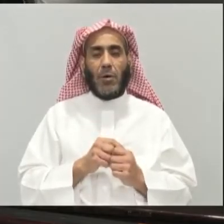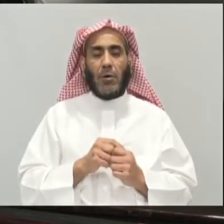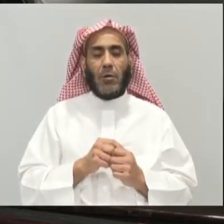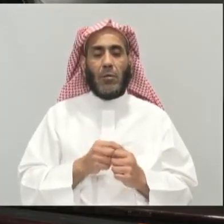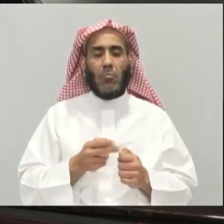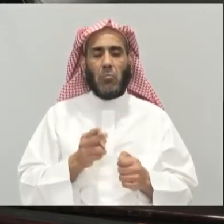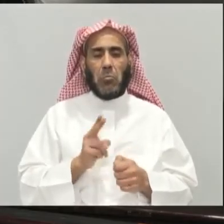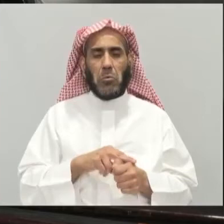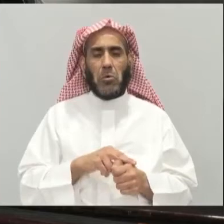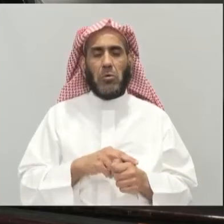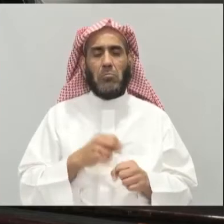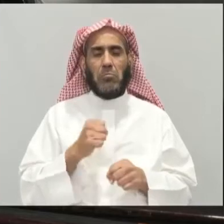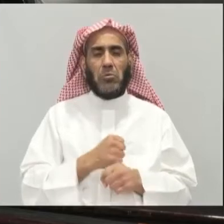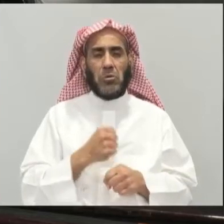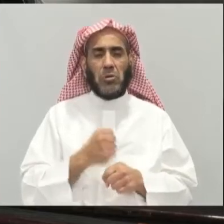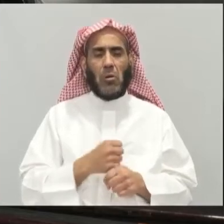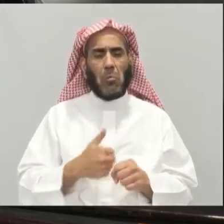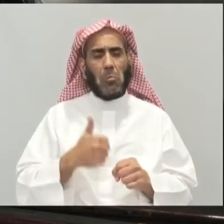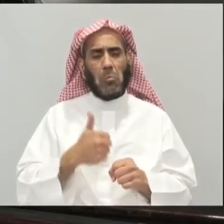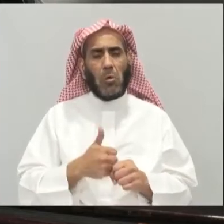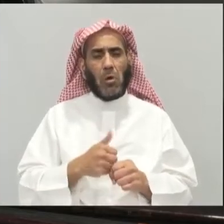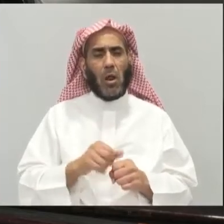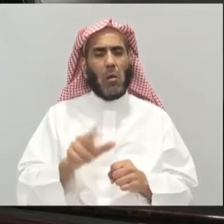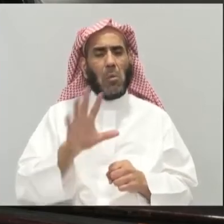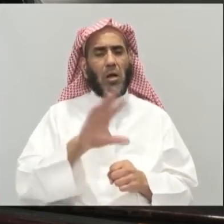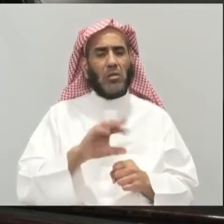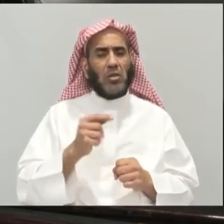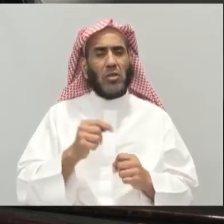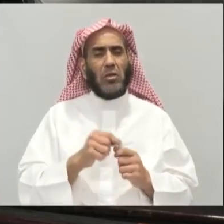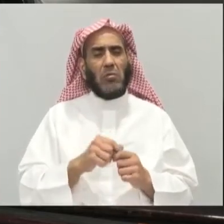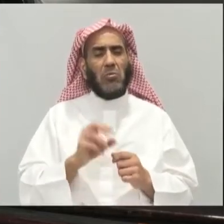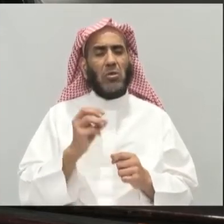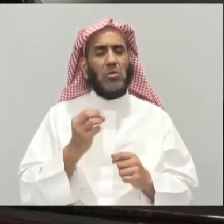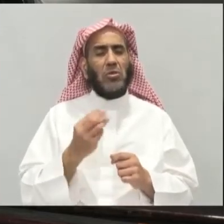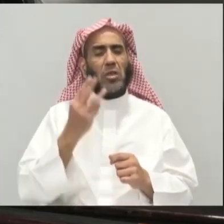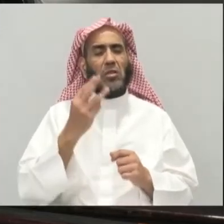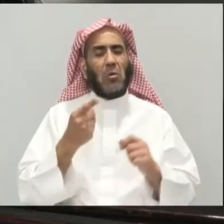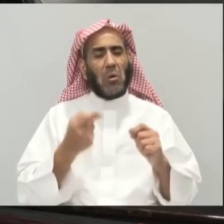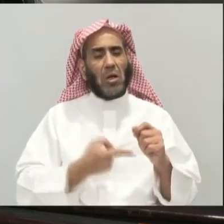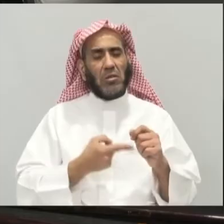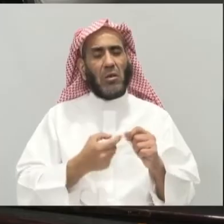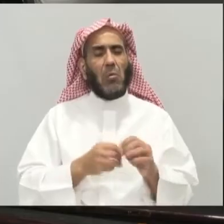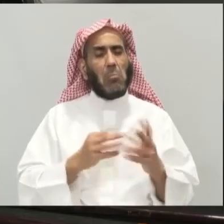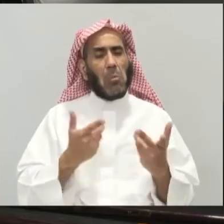ايضا كان استخدام علامات التشكيل مثل الشده والكسره